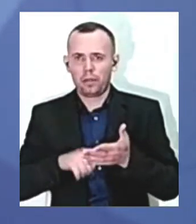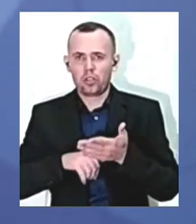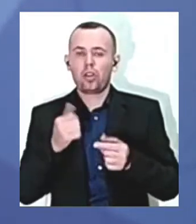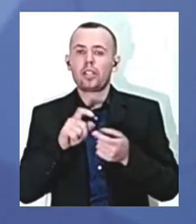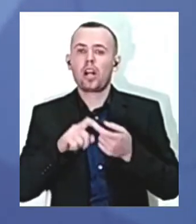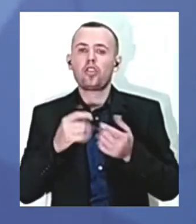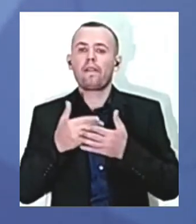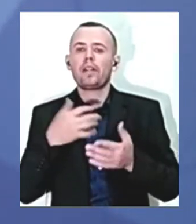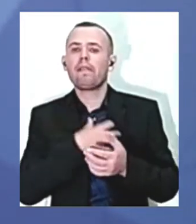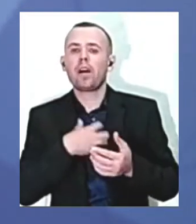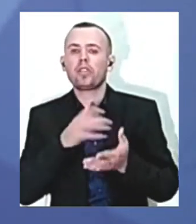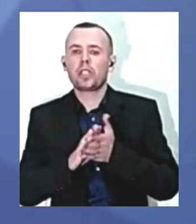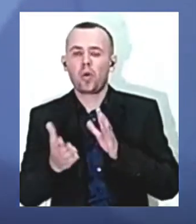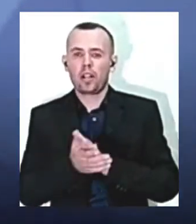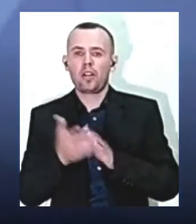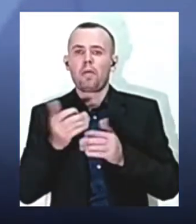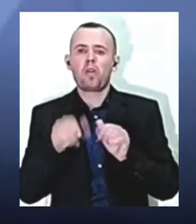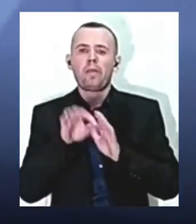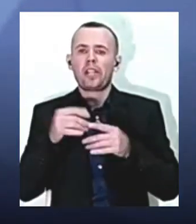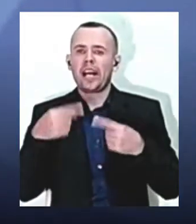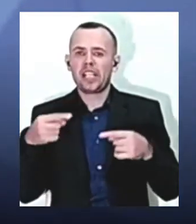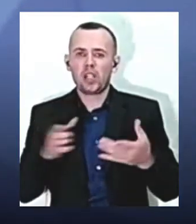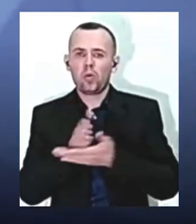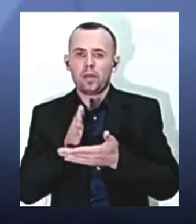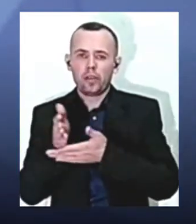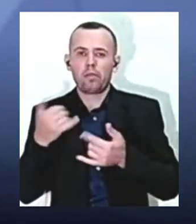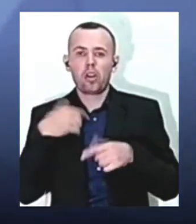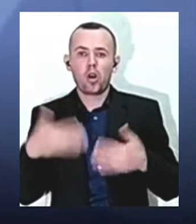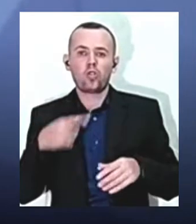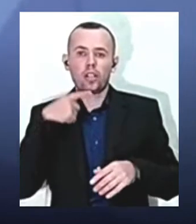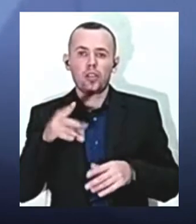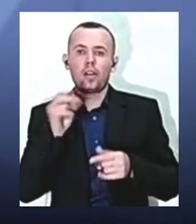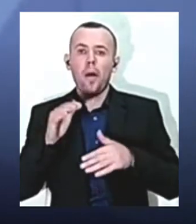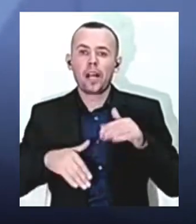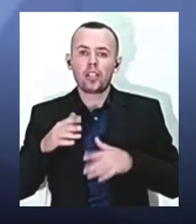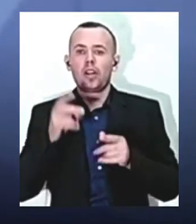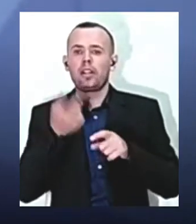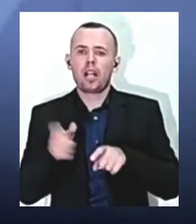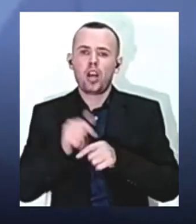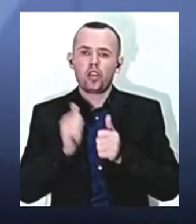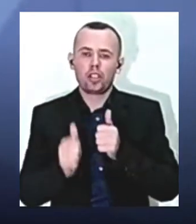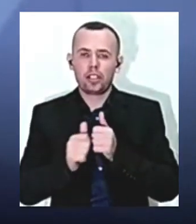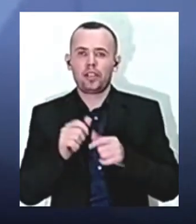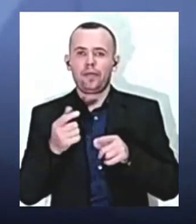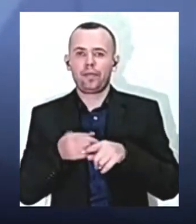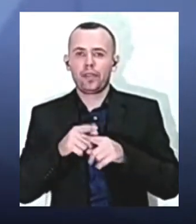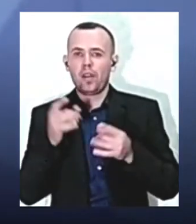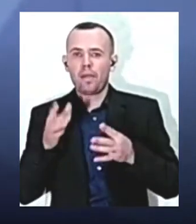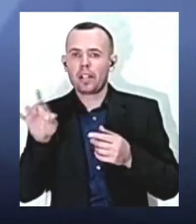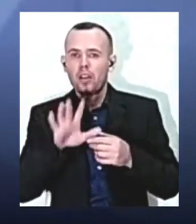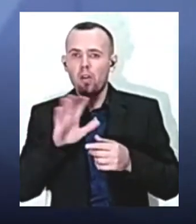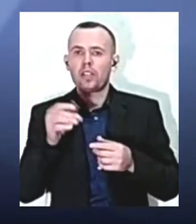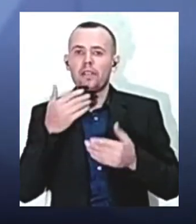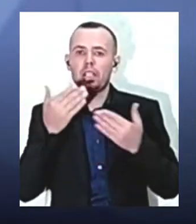можна вибирати різні інструменти. Як ви вже сказали, на практиці найчастіше мешканці південного регіону звертаються до суду, на